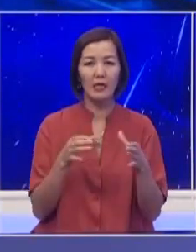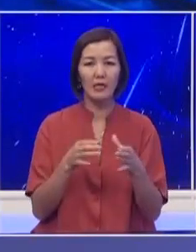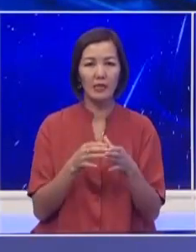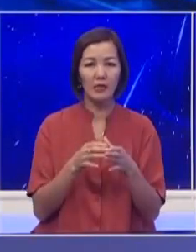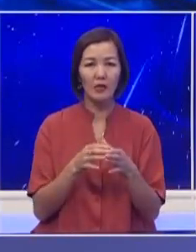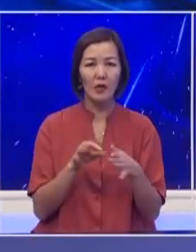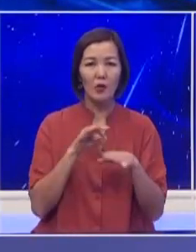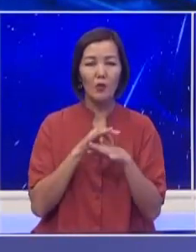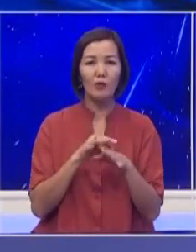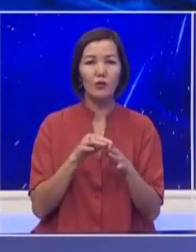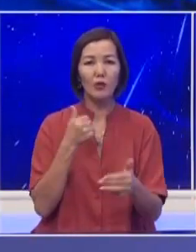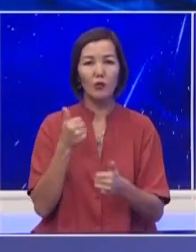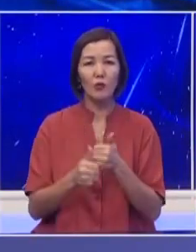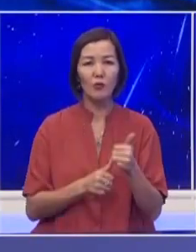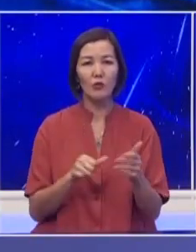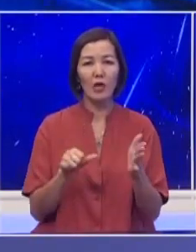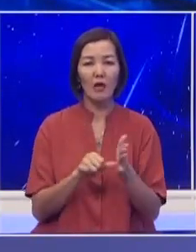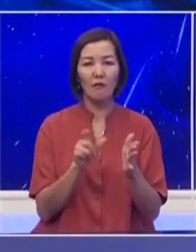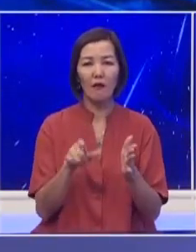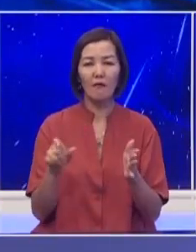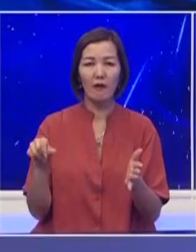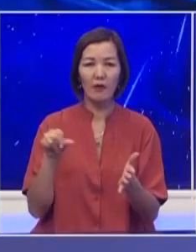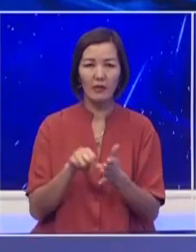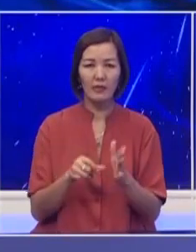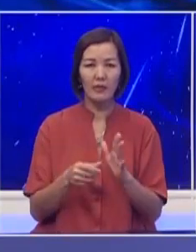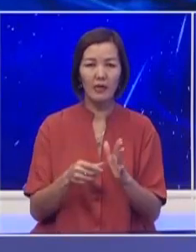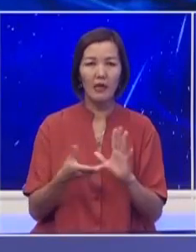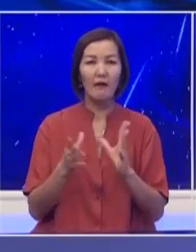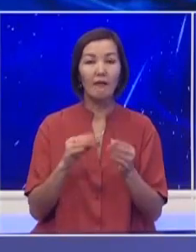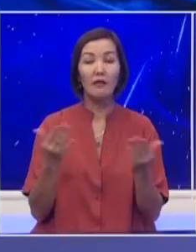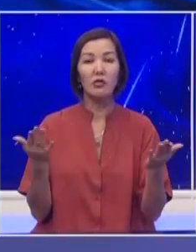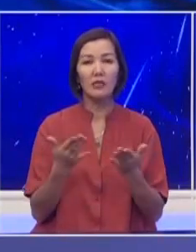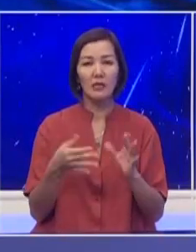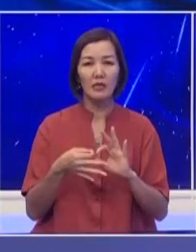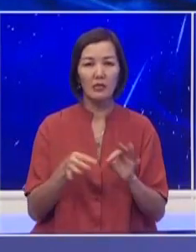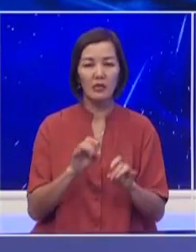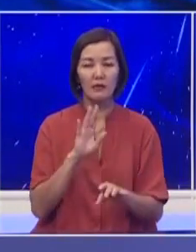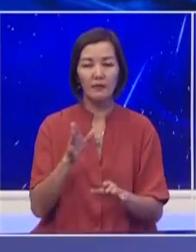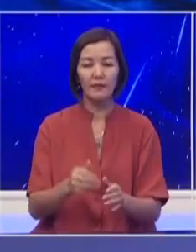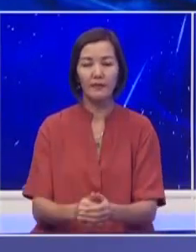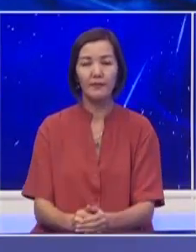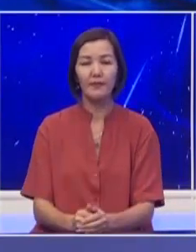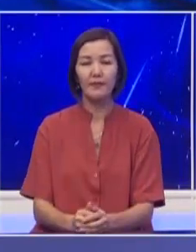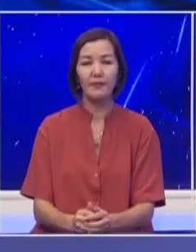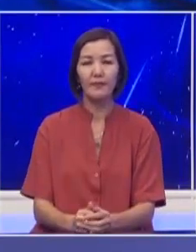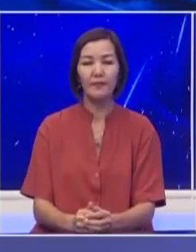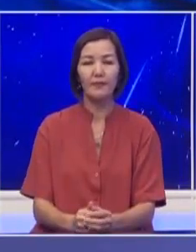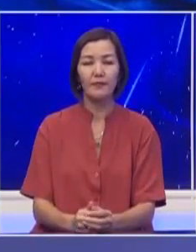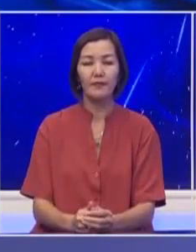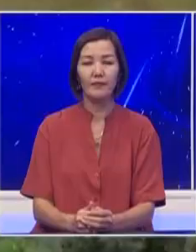агенттігінің өңірлік департаменті өткізген конкурсқа 6 үміткер қатысқан. Нәтижесі қандай? Әріптесім Алмат Хамит айтсын.